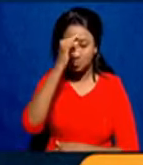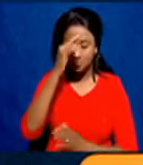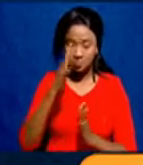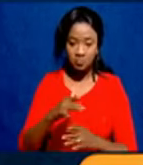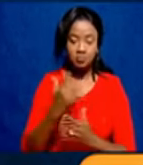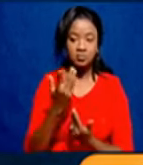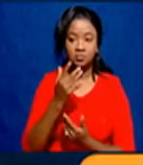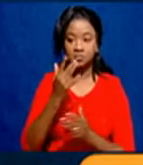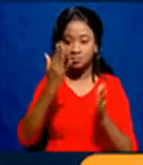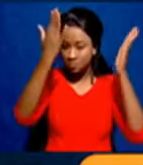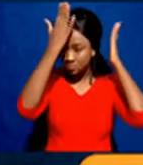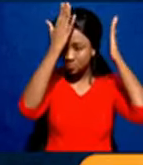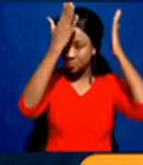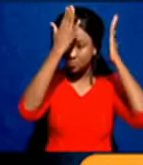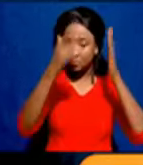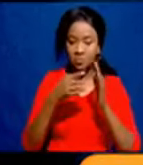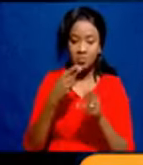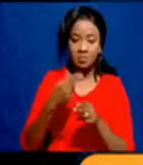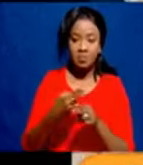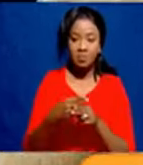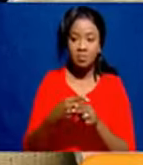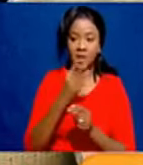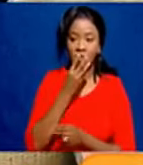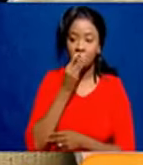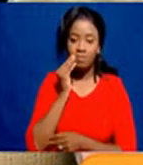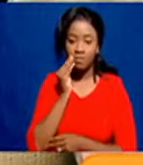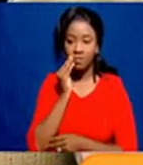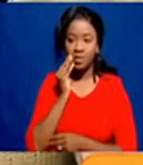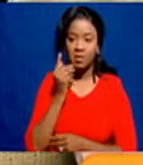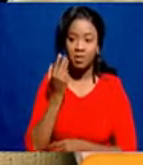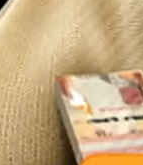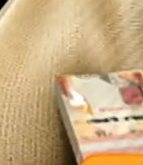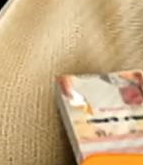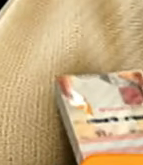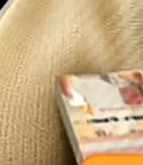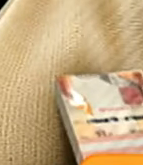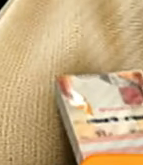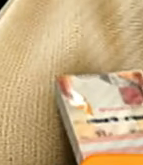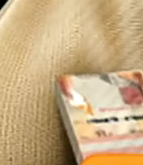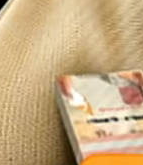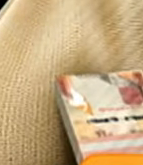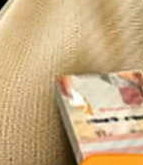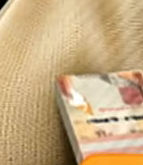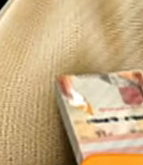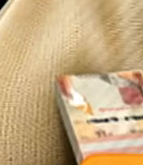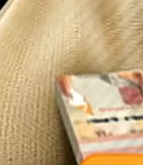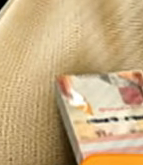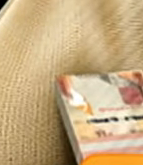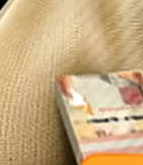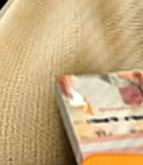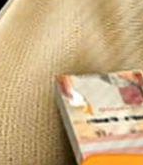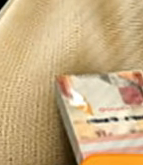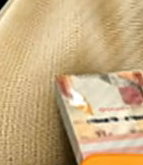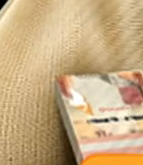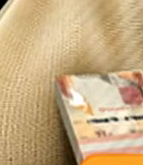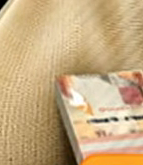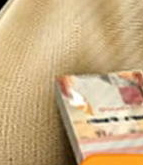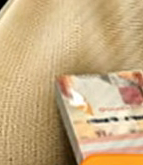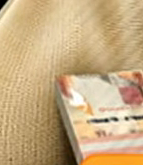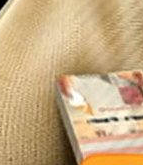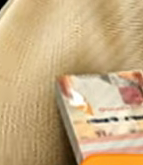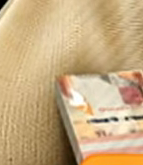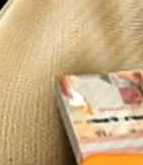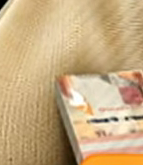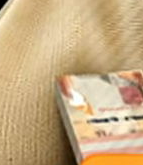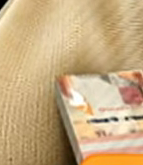Kakamega Wycliffe Oparanya, ambaye anadaiwa kupokea pesa kutoka kwa kampuni 6 zilizopewa kandarasi 60 za zaidi ya